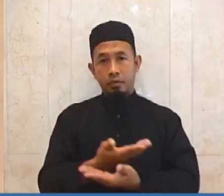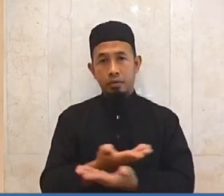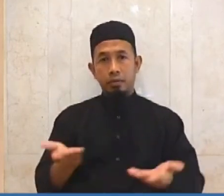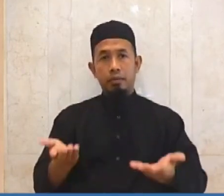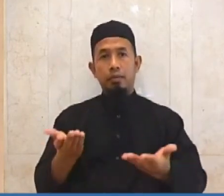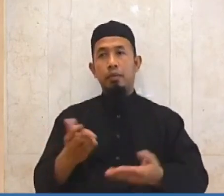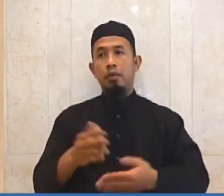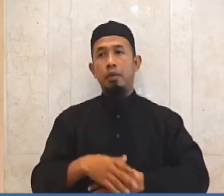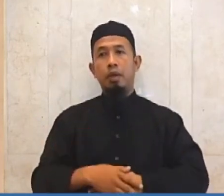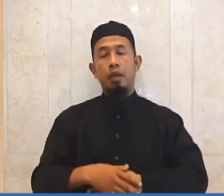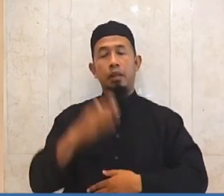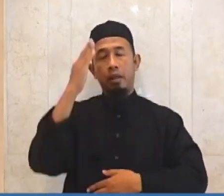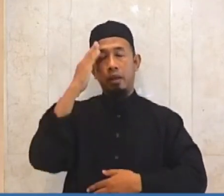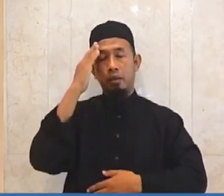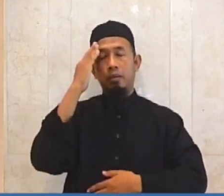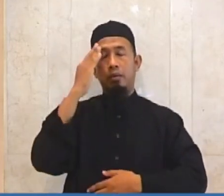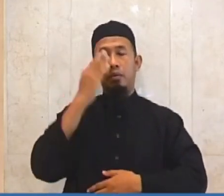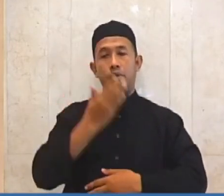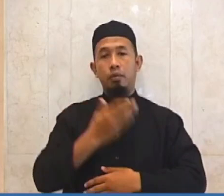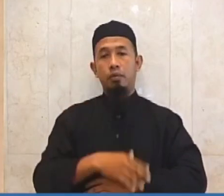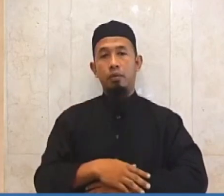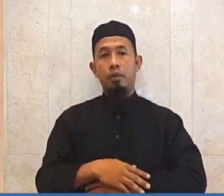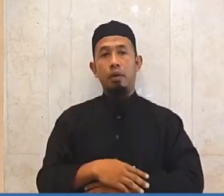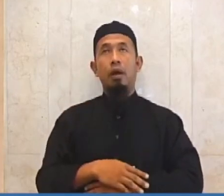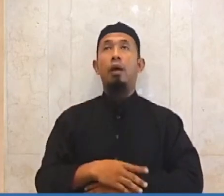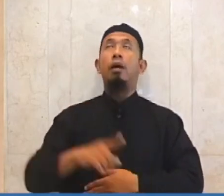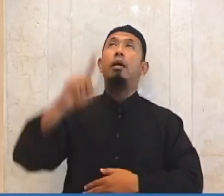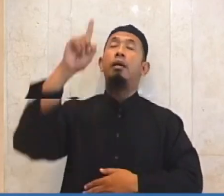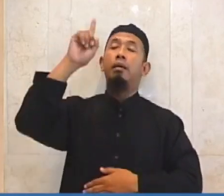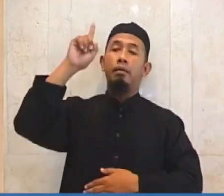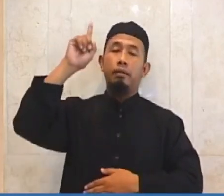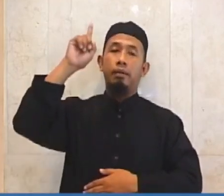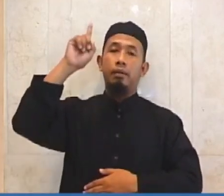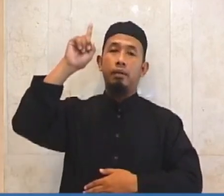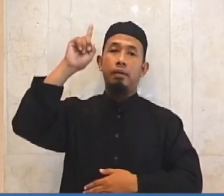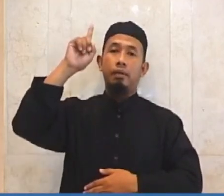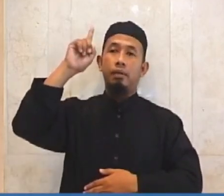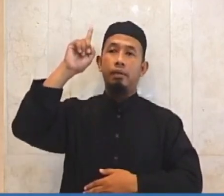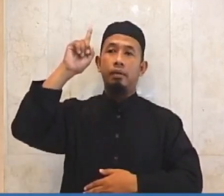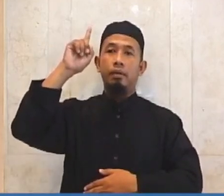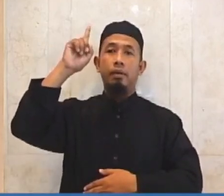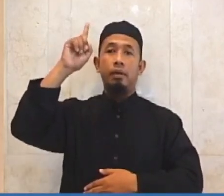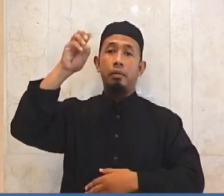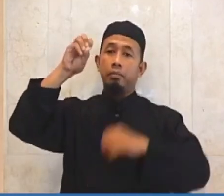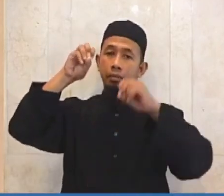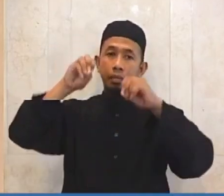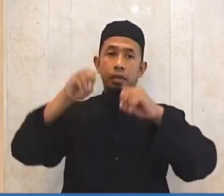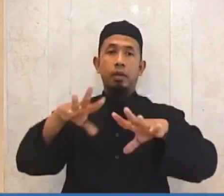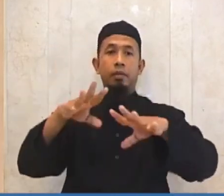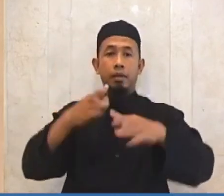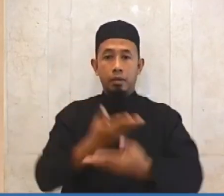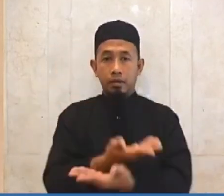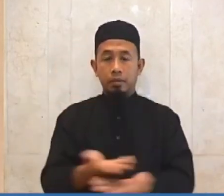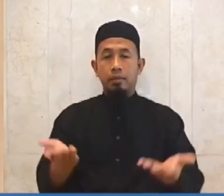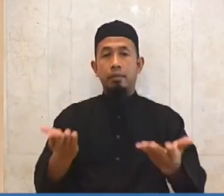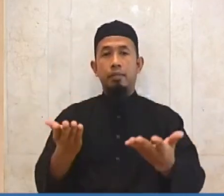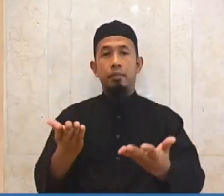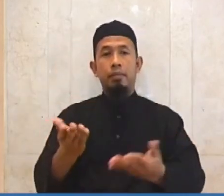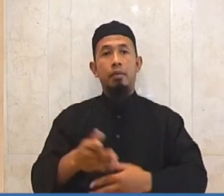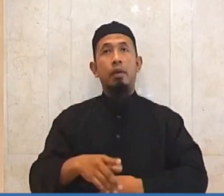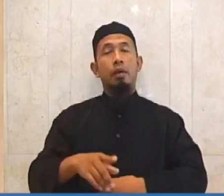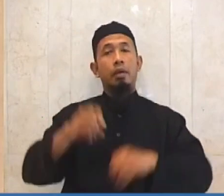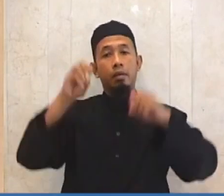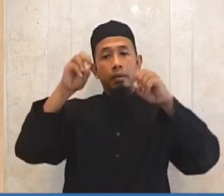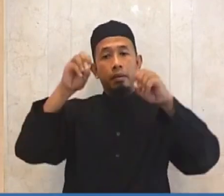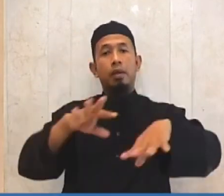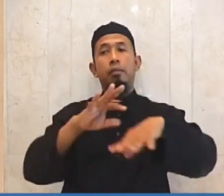mengetahui bersama bahwa Allah subhanahu wa taala menciptakan kita menciptakan manusia